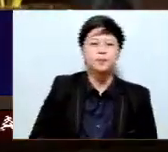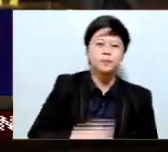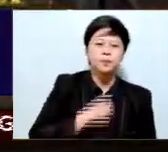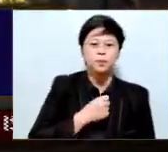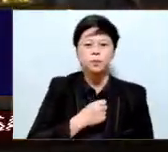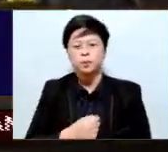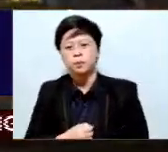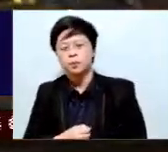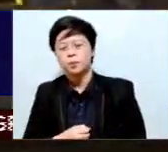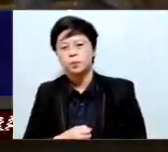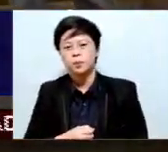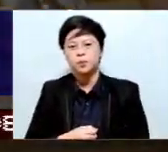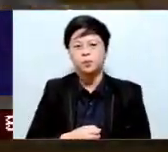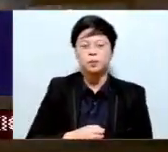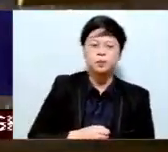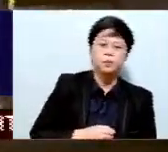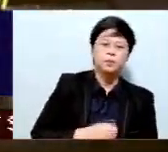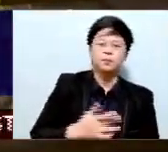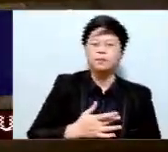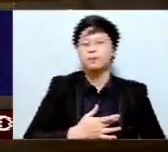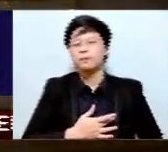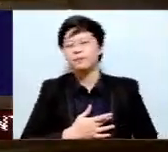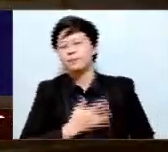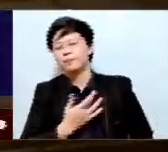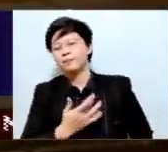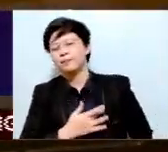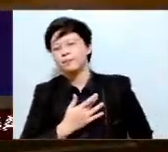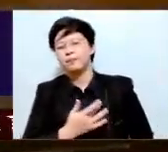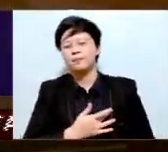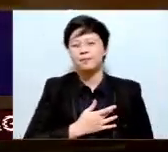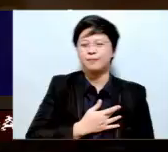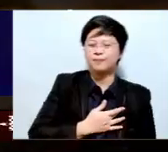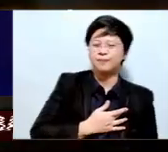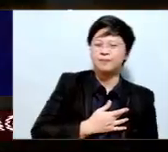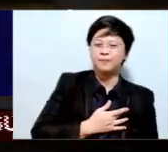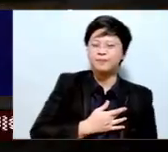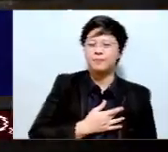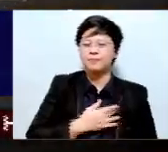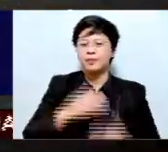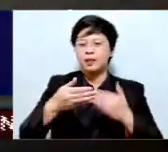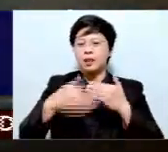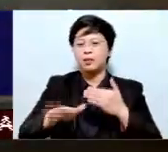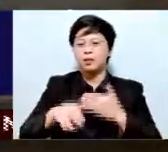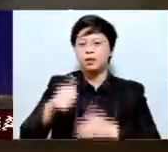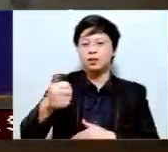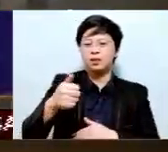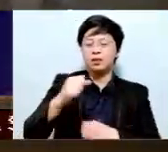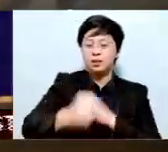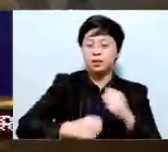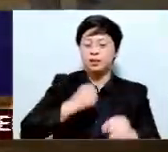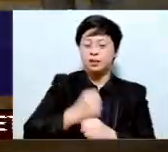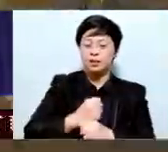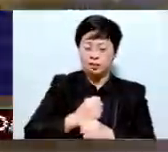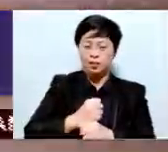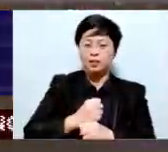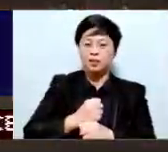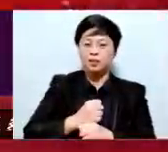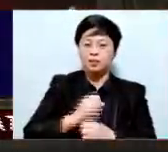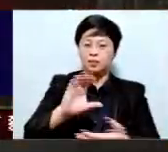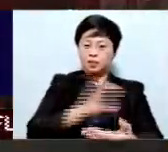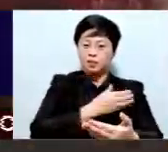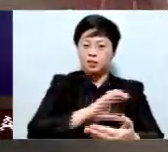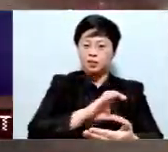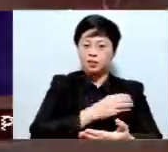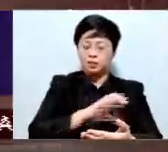It's giving nostalgia. After more than 10 years, muling nag-concert dito sa bansa ang iconic trio na Jonas